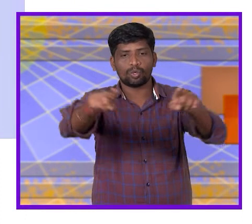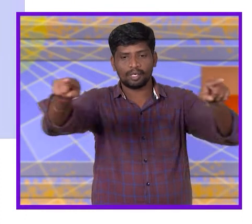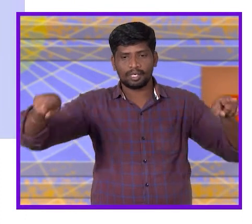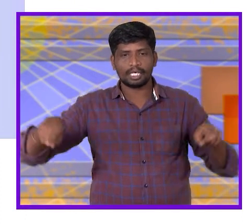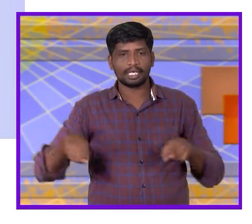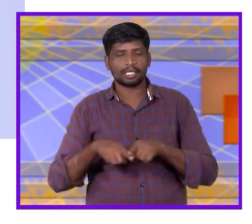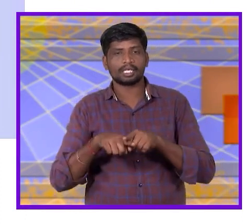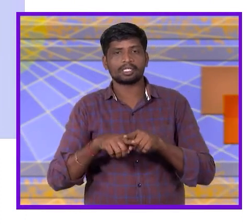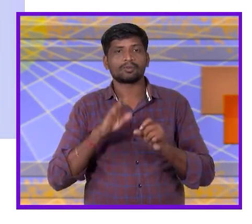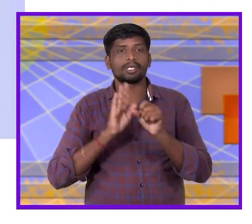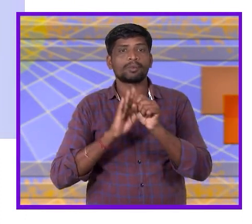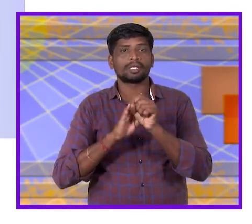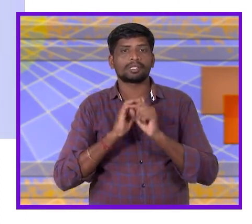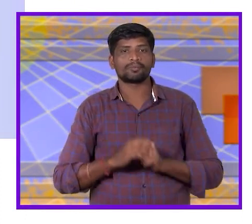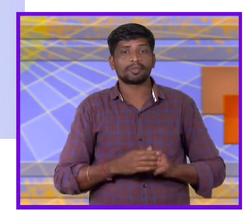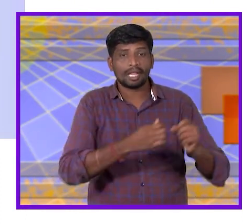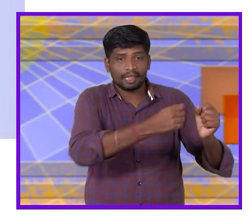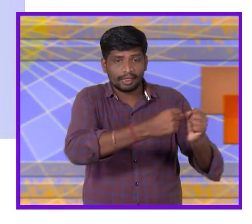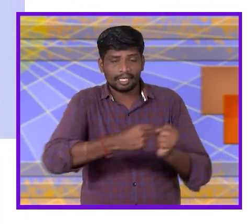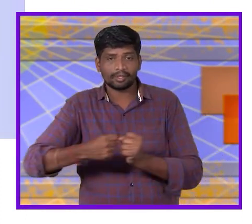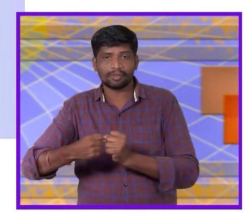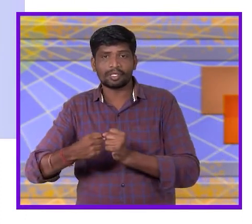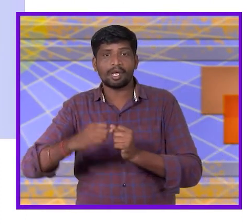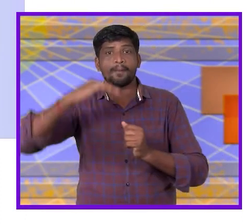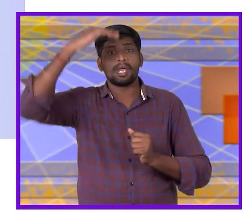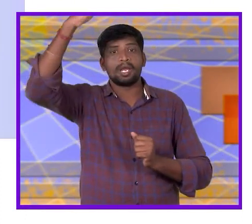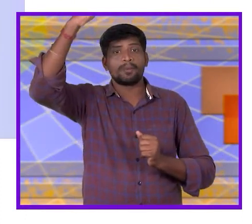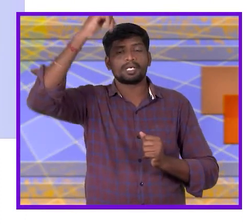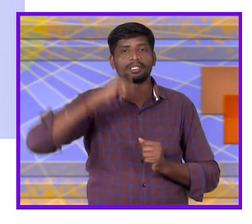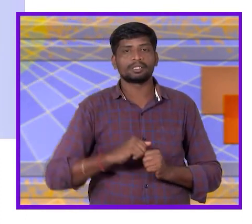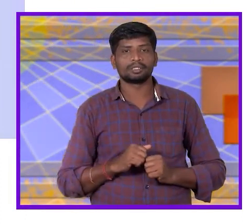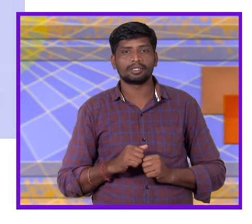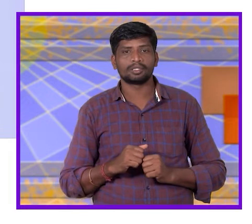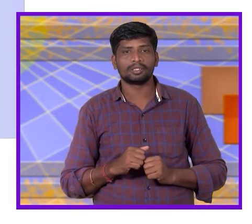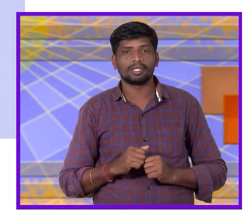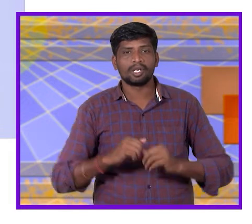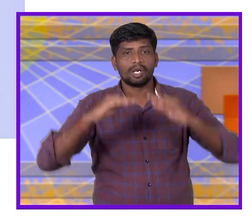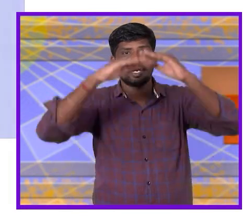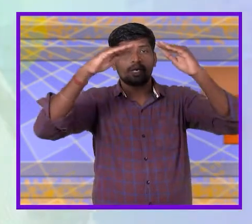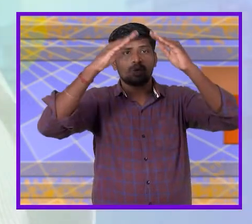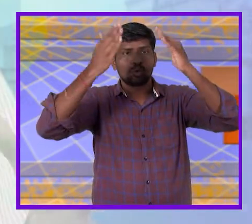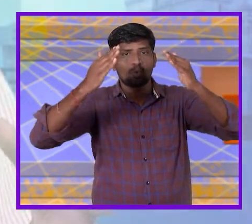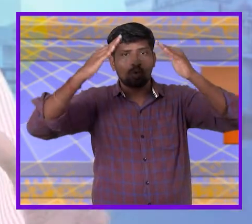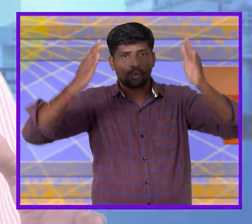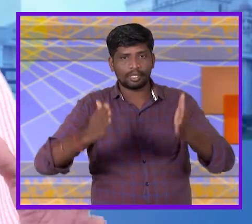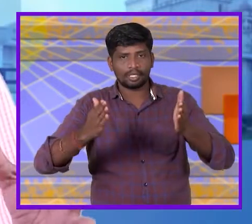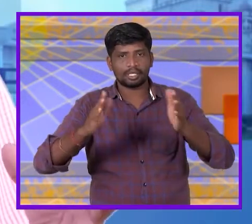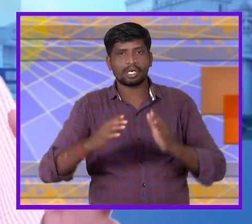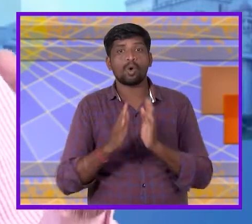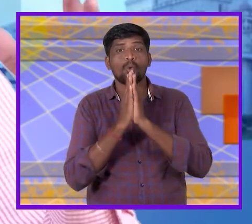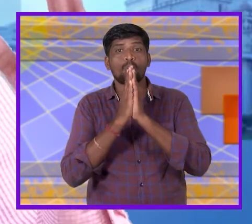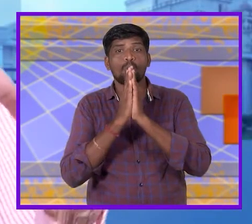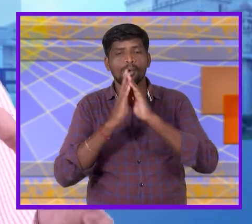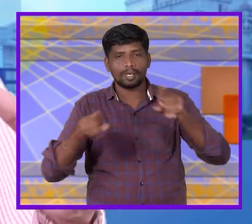வடிவமைக்கப்பட்டிருக்கிறது. திருவாரூர் தேரினுடைய அந்த மேல் பகுதியில் எண் கோண வடிவத்தில் கோவில் கருவறை போன்ற